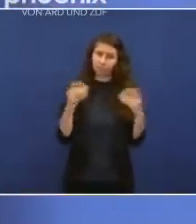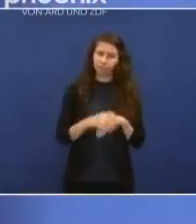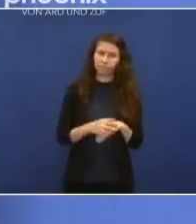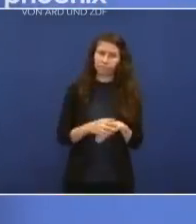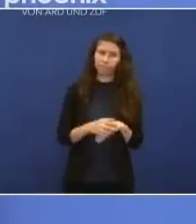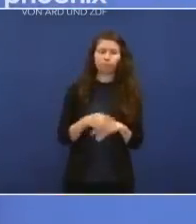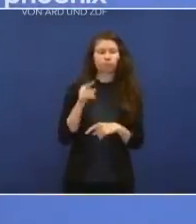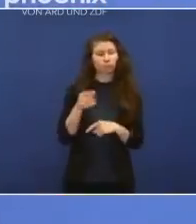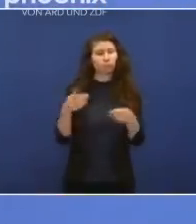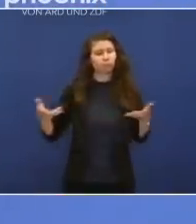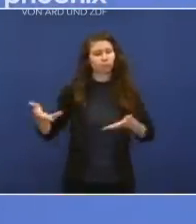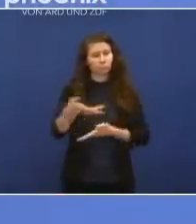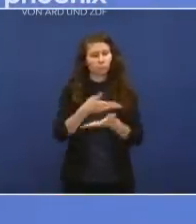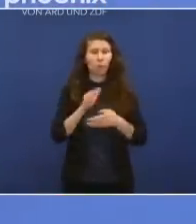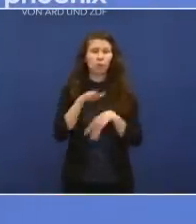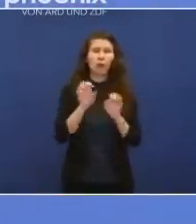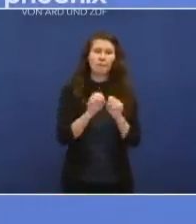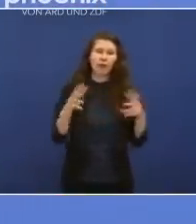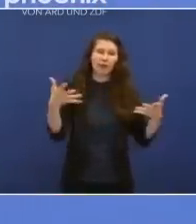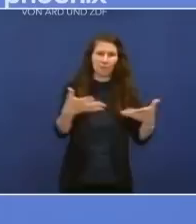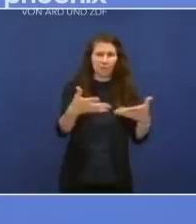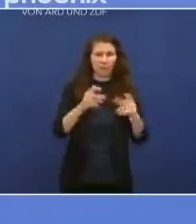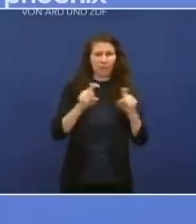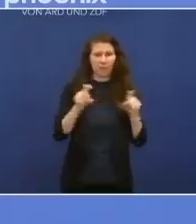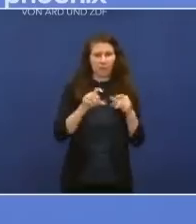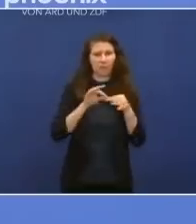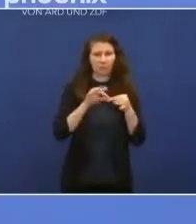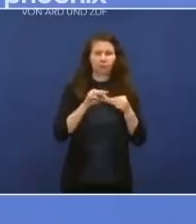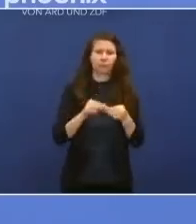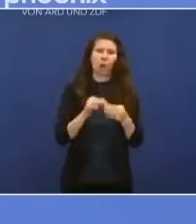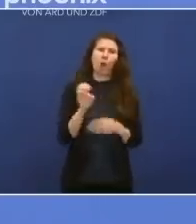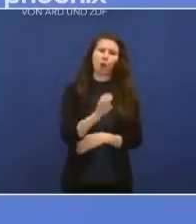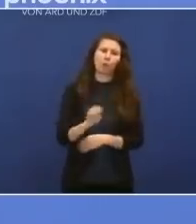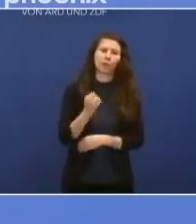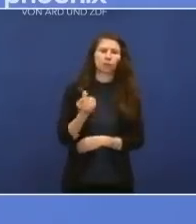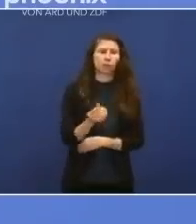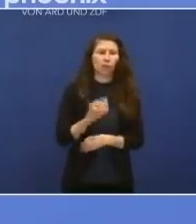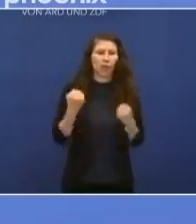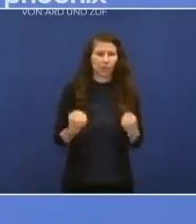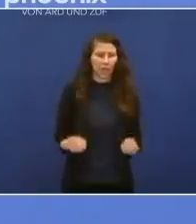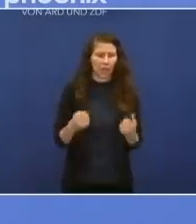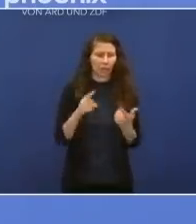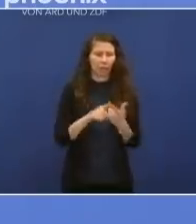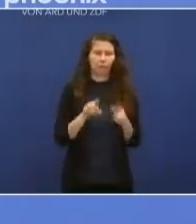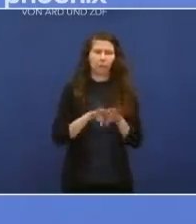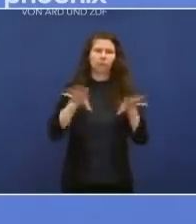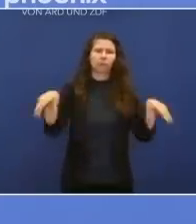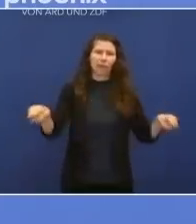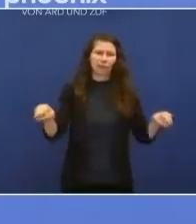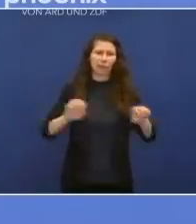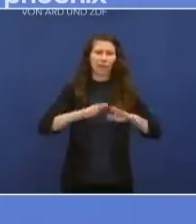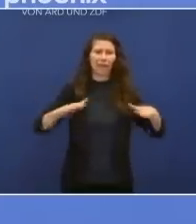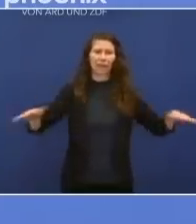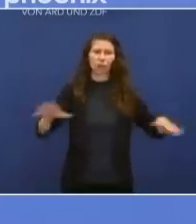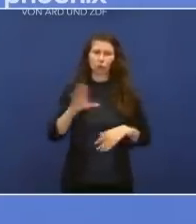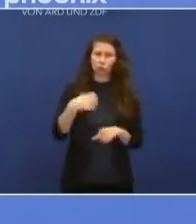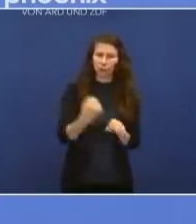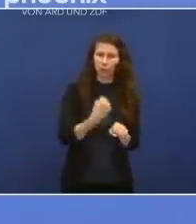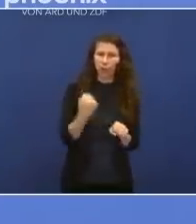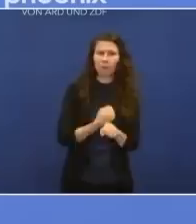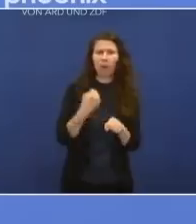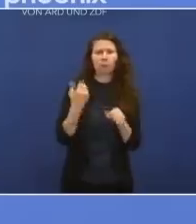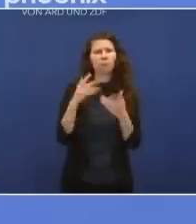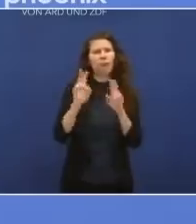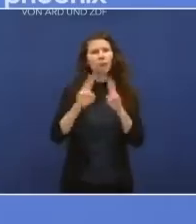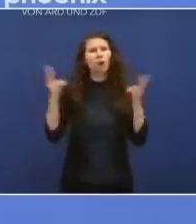diskutieren, die mit der Pandemie auch in Zusammenhang stehen. Fragen der europäischen Souveränität, der transatlantischen Zusammenarbeit und auch